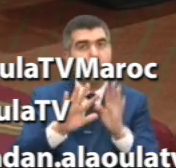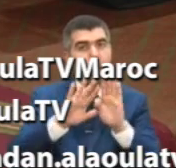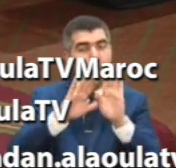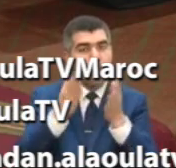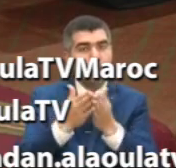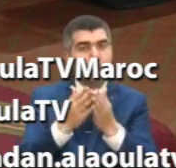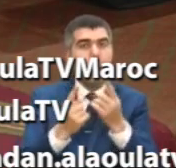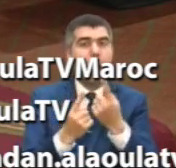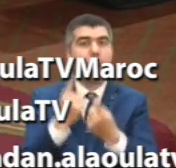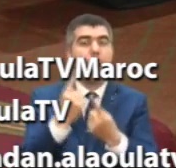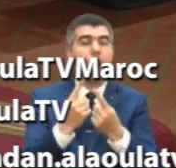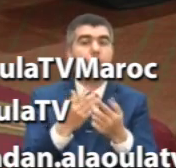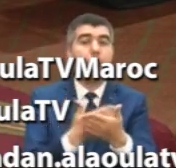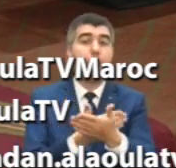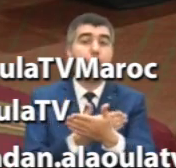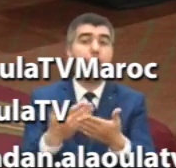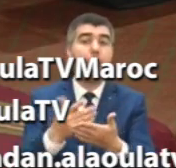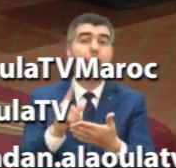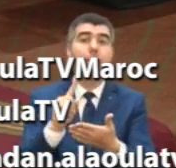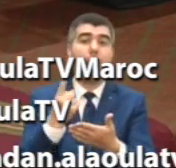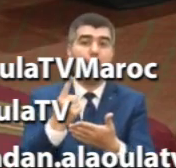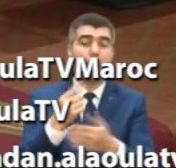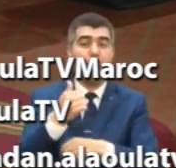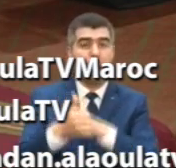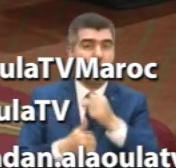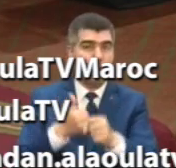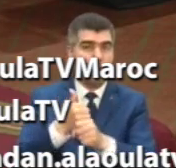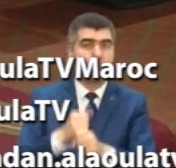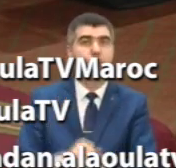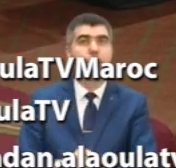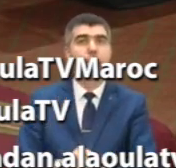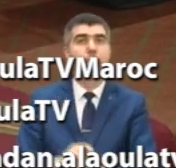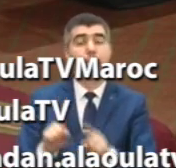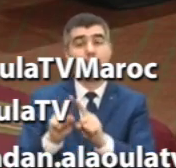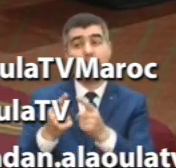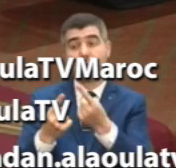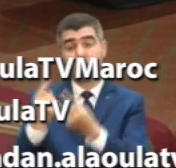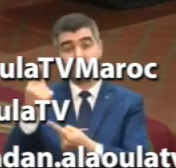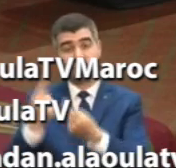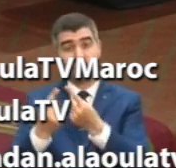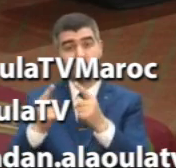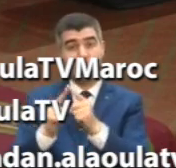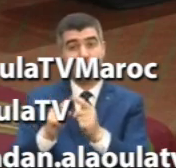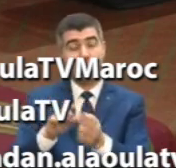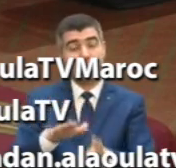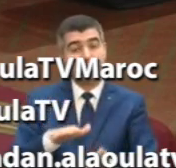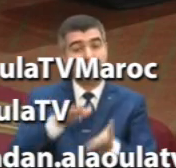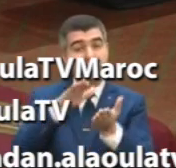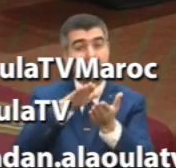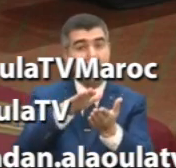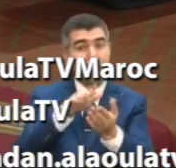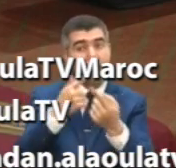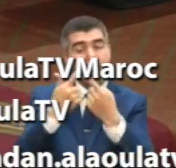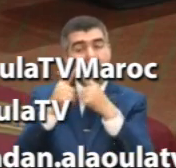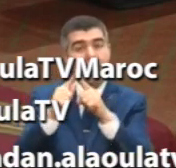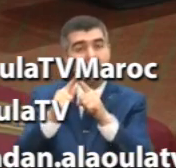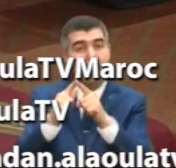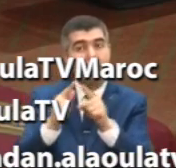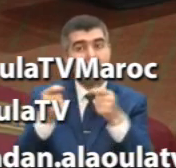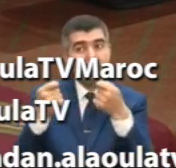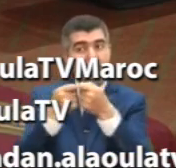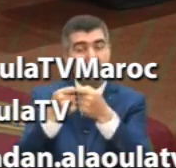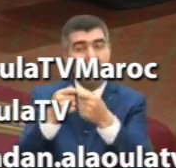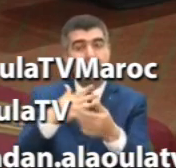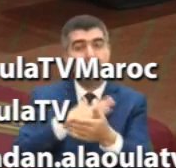11 مليار درهم كما تعلمون هذه السنة، كناخذ بعين الاعتبار التفاوتات المجالية في توزيع الاعتمادات المالية لكي نواكب